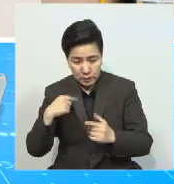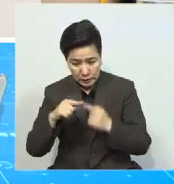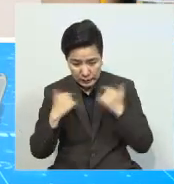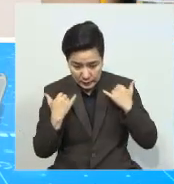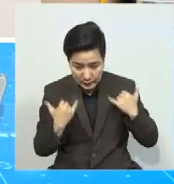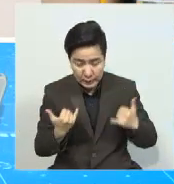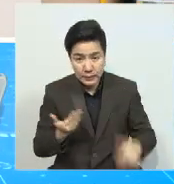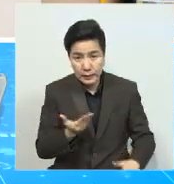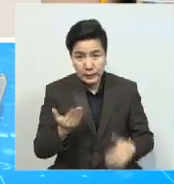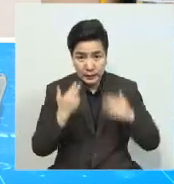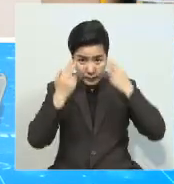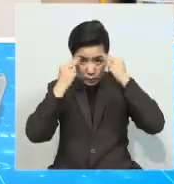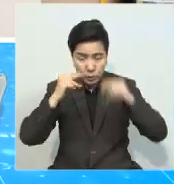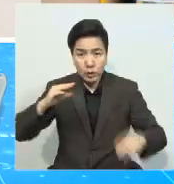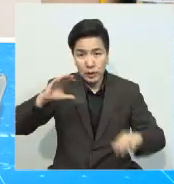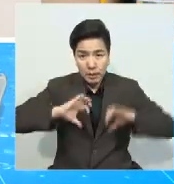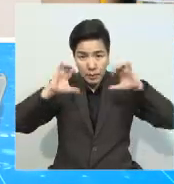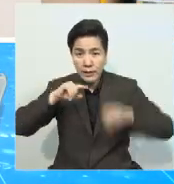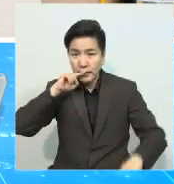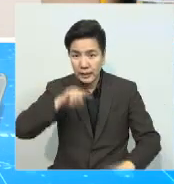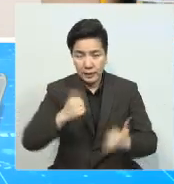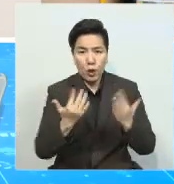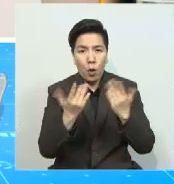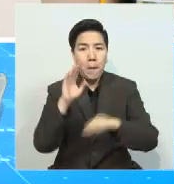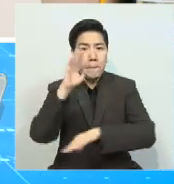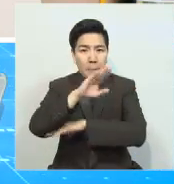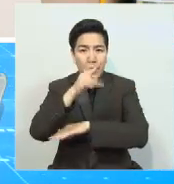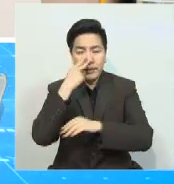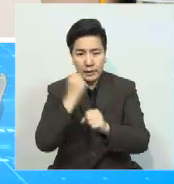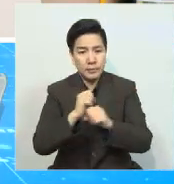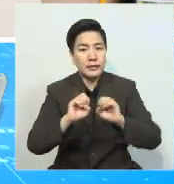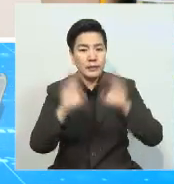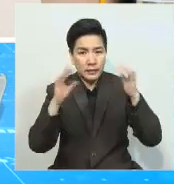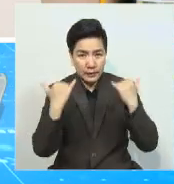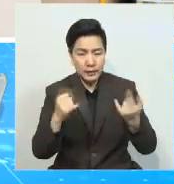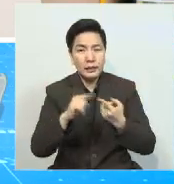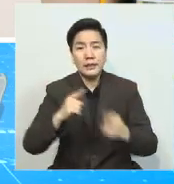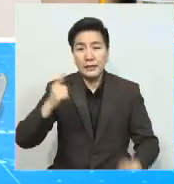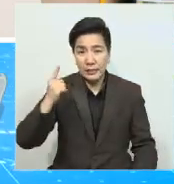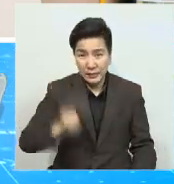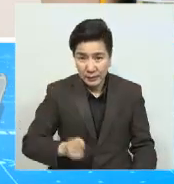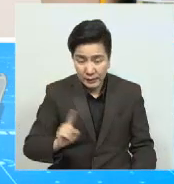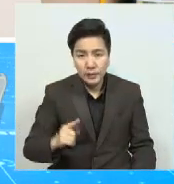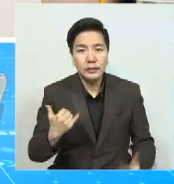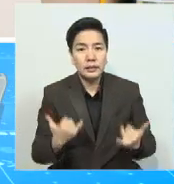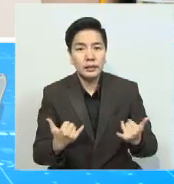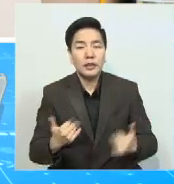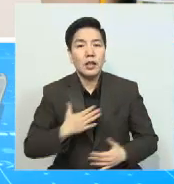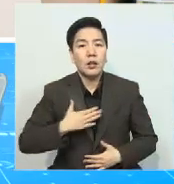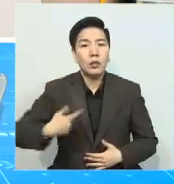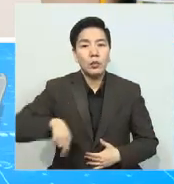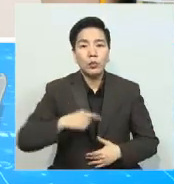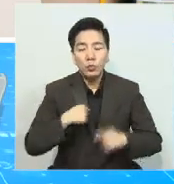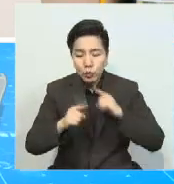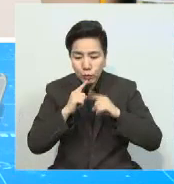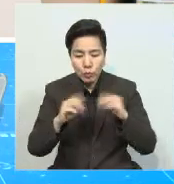นวันนี้ที่ท่านนายกกับรัฐบาลสั่งมาเนี่ยเดี๋ยวบ่ายโมงก็จะมีความชัดเจนขึ้นนะครับแต่จริงๆแล้วเนี่ยเราได้คุย